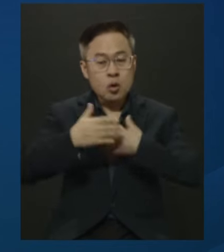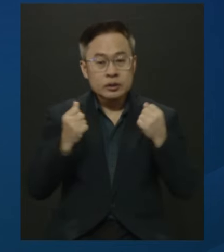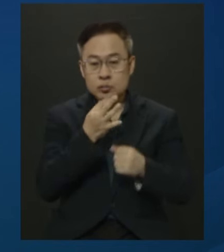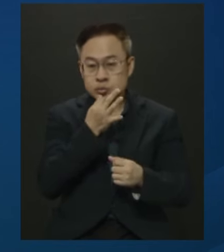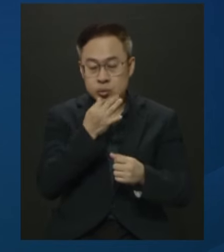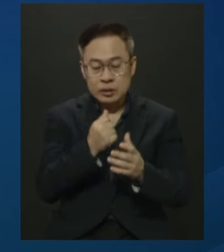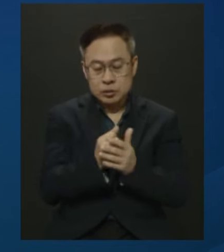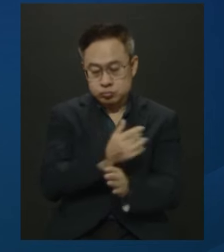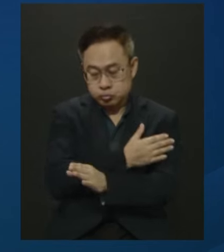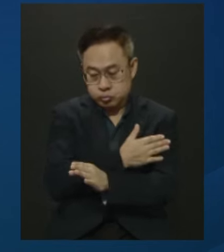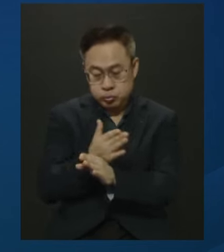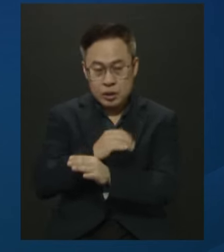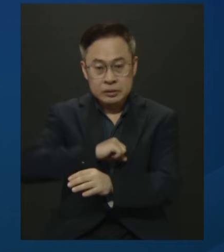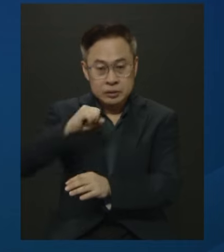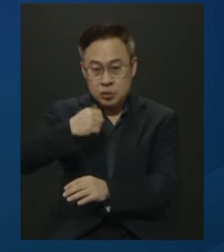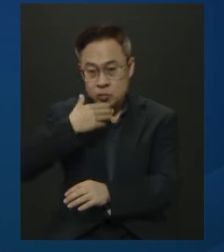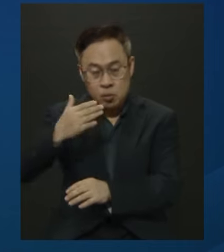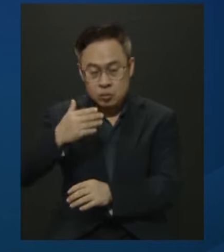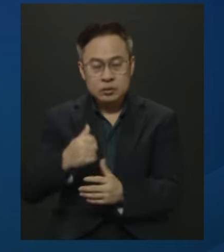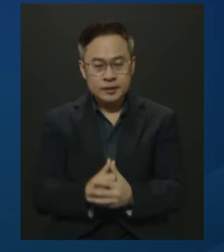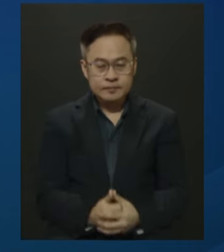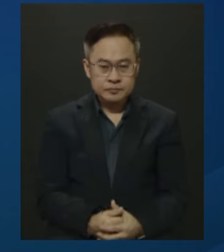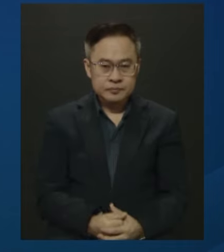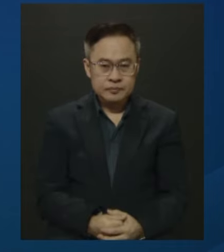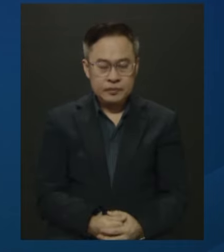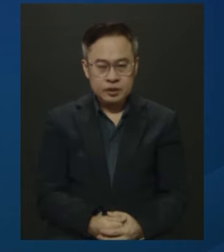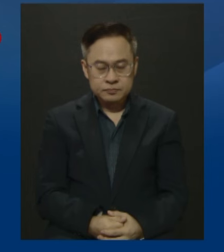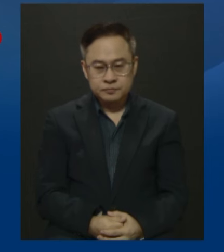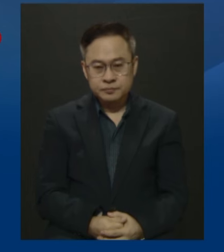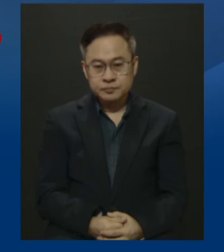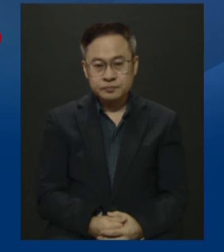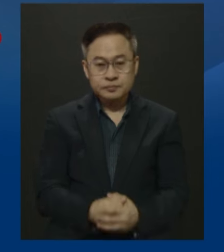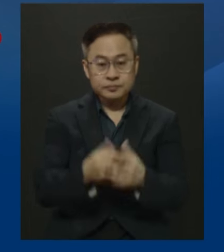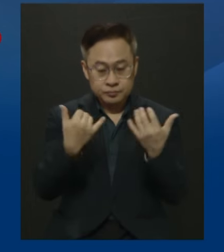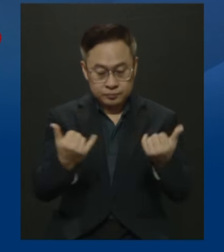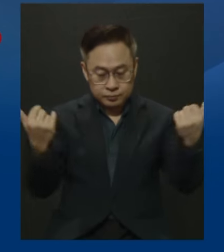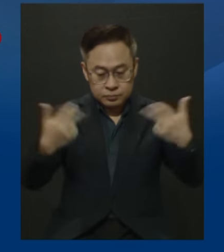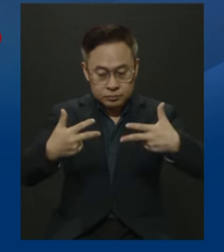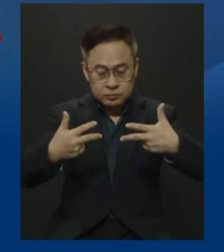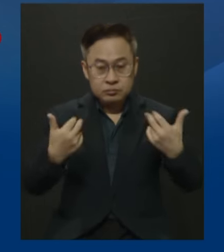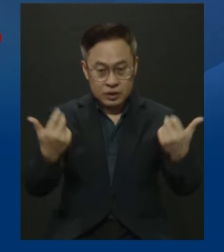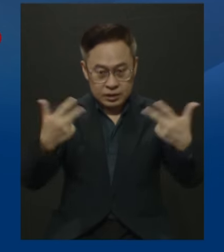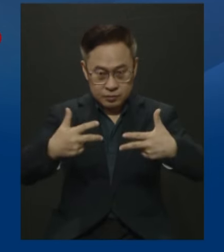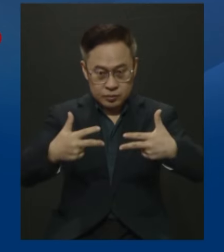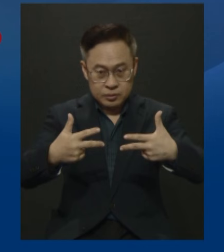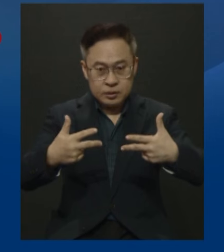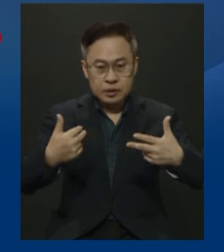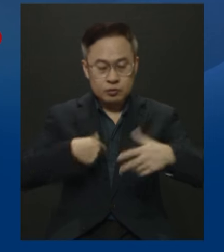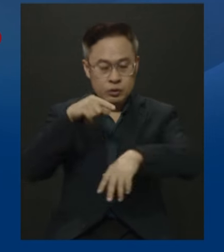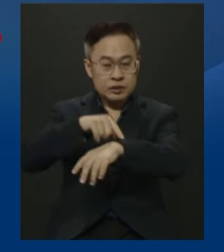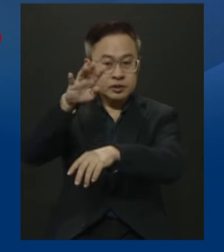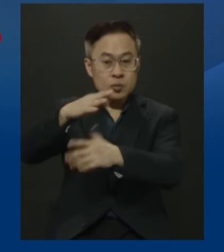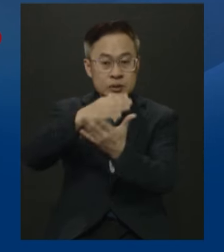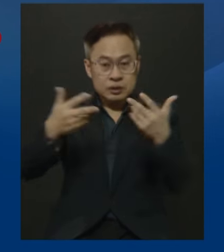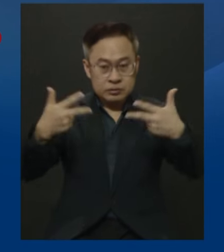ะกันไปรัวๆแล้วนะคะทีนี้ไปดูการแข่งขันตารางการแข่งขันวันนี้ก็หน่อย3คู่ด้วยกัน 4:30 นค่ะ